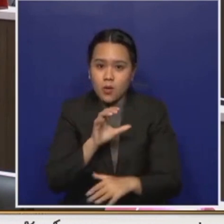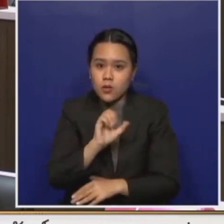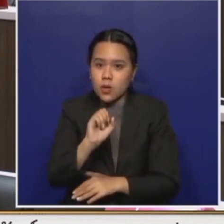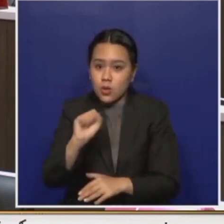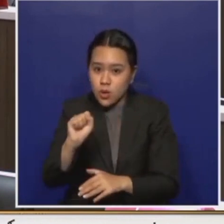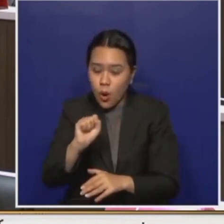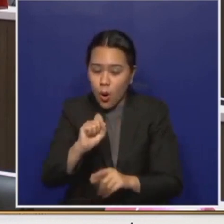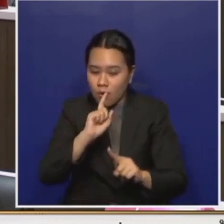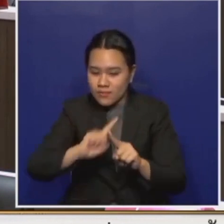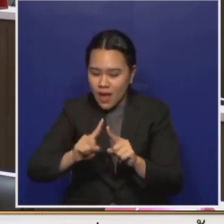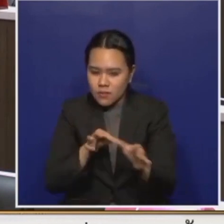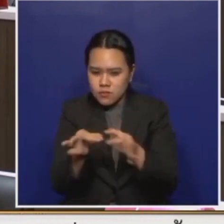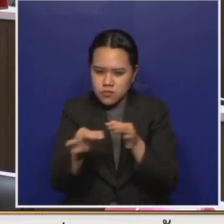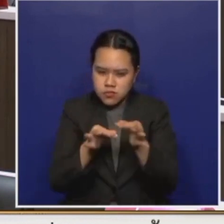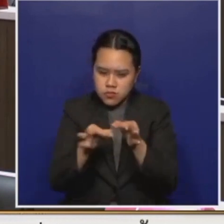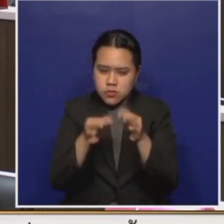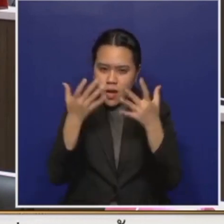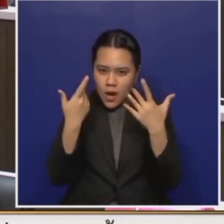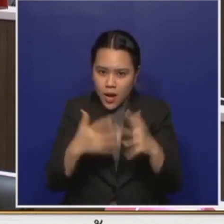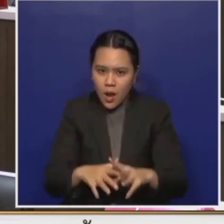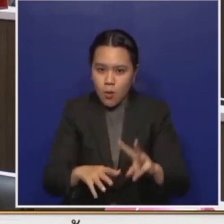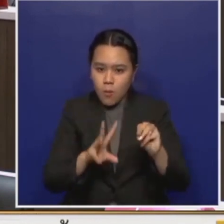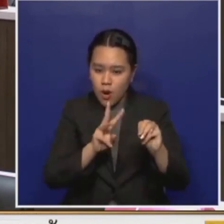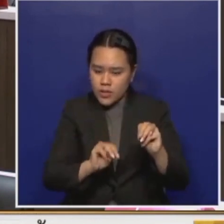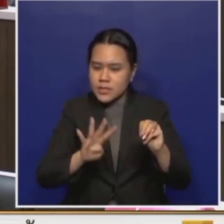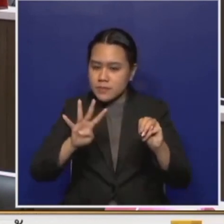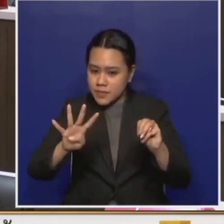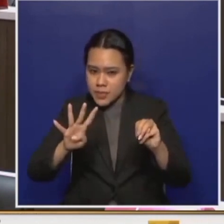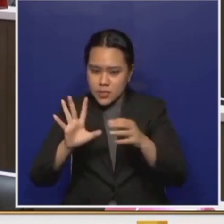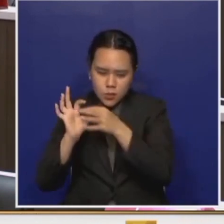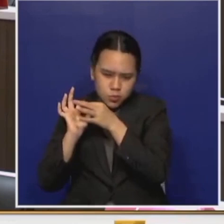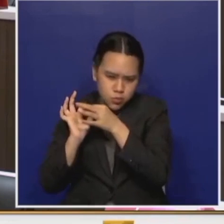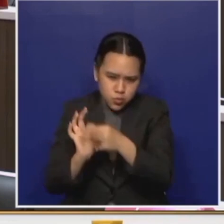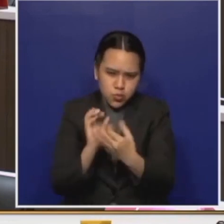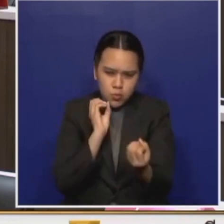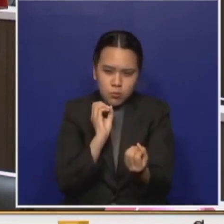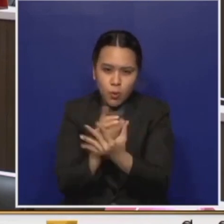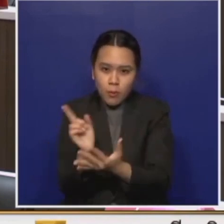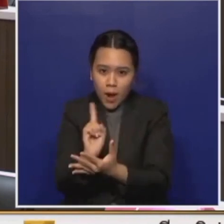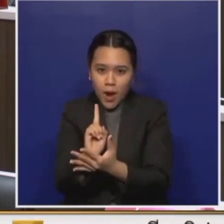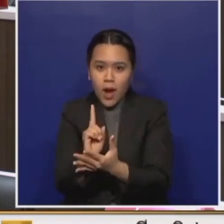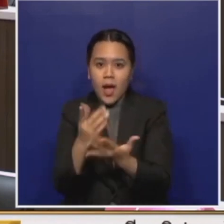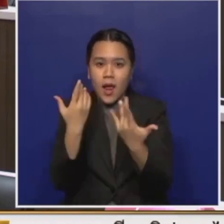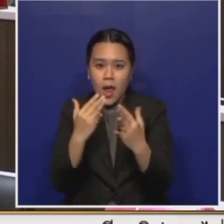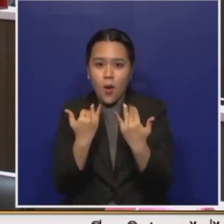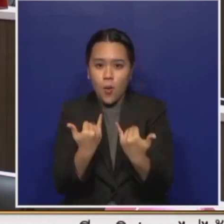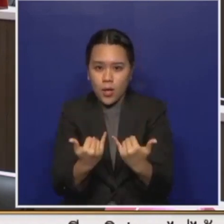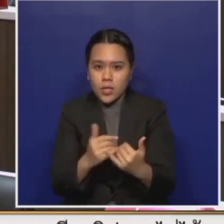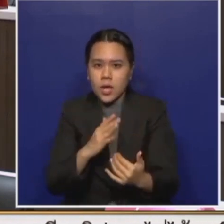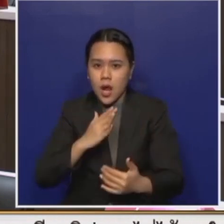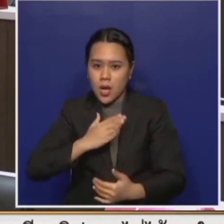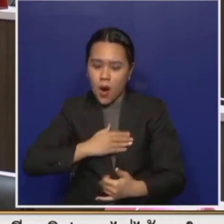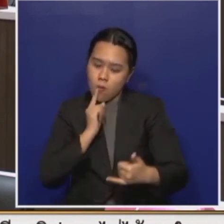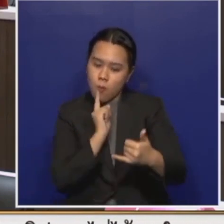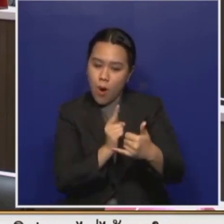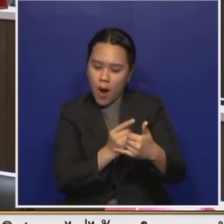ครับผลเพวงการกับการใช้ม.14 รากฏให้เห็นเป็สิ่งทเรามาเกล่าวหาทานเห็อยน หลาย